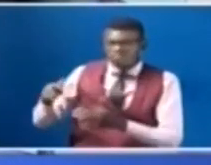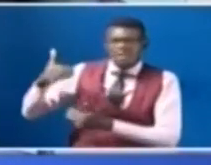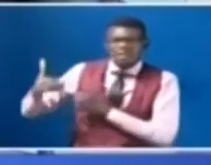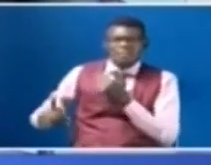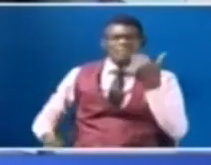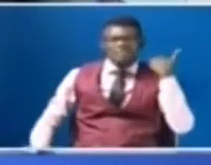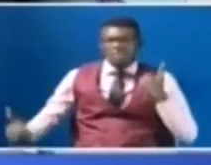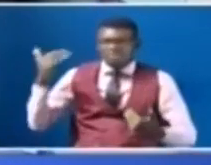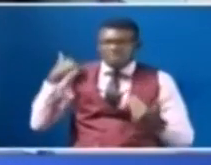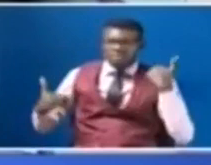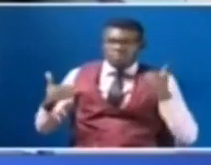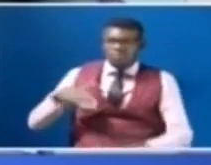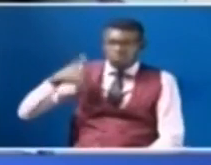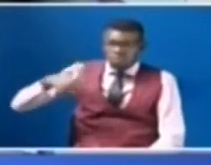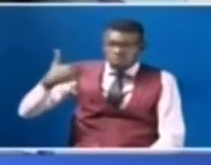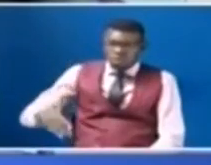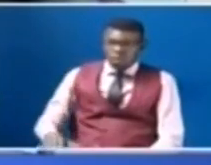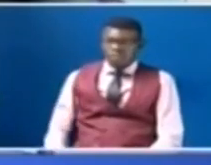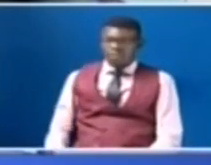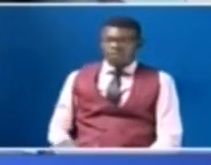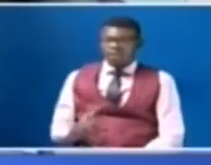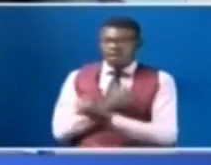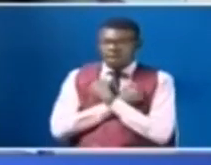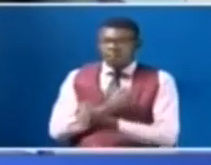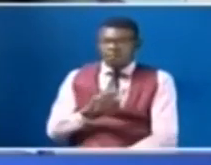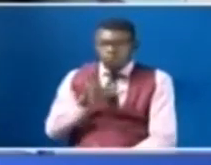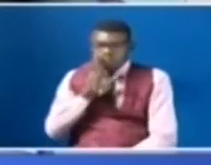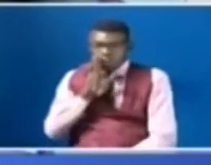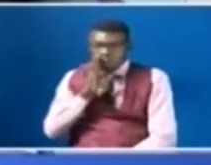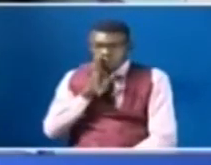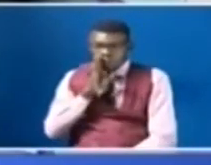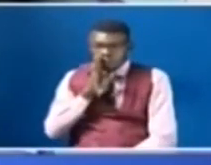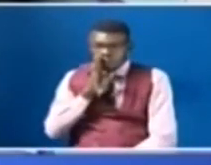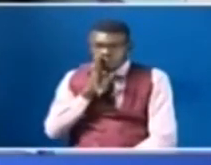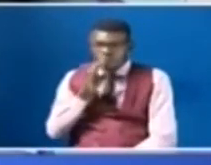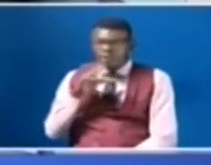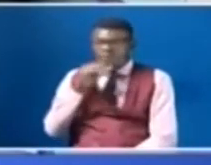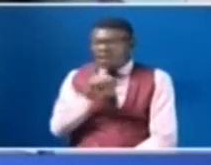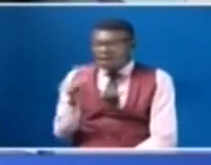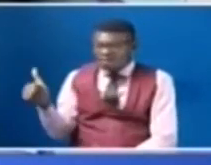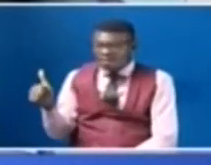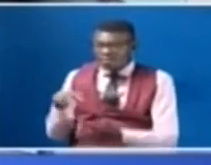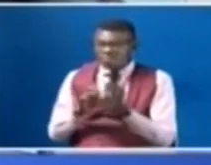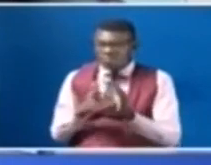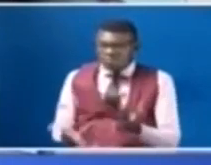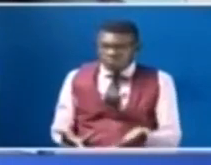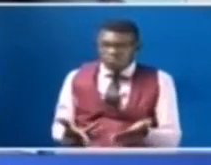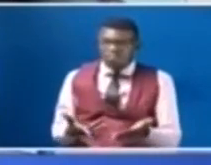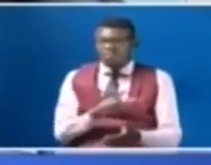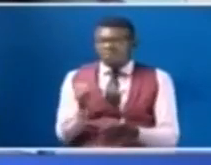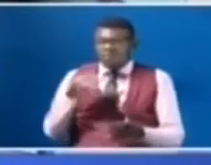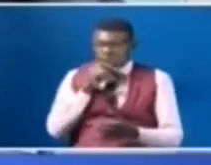msumbufu mwenye kuwasingizia wanaume wengine hapo kijijini kwamba wanamnyemelea mkewe na kufanya mapenzi naye. Jamaa